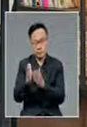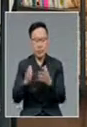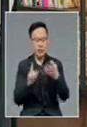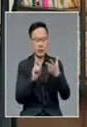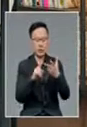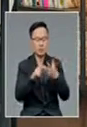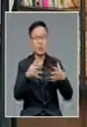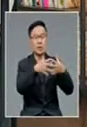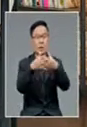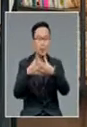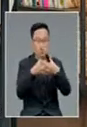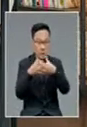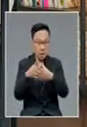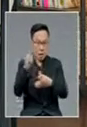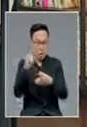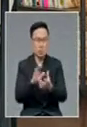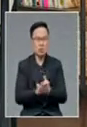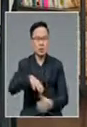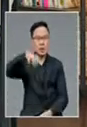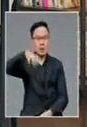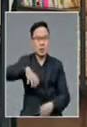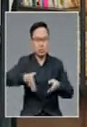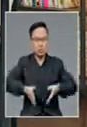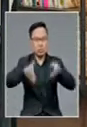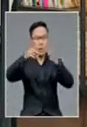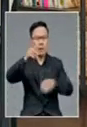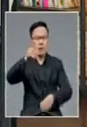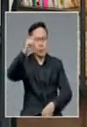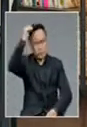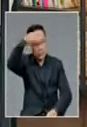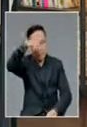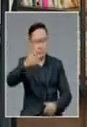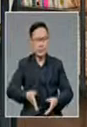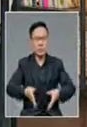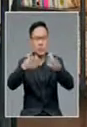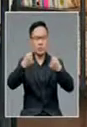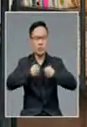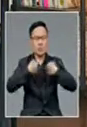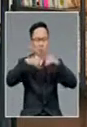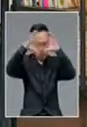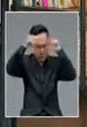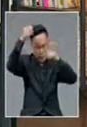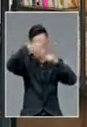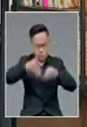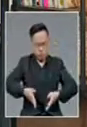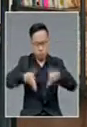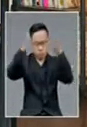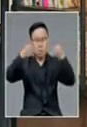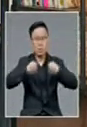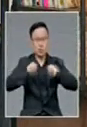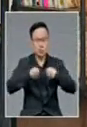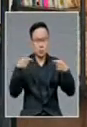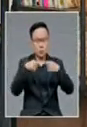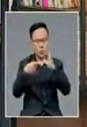ฐกันบ้างเกิดเหตุขึ้นที่อาคารทรัมป์ทาวเวอร ์ชื่อคุณมาก ของทรัมป์นะครับประธานาธิบดีโดนัลด์ทรัมป์นะคะที่ย่าน